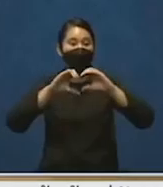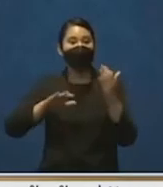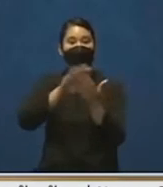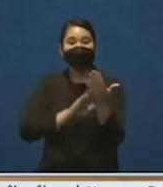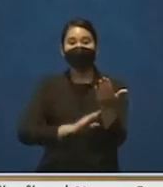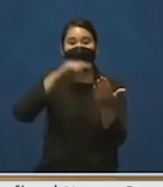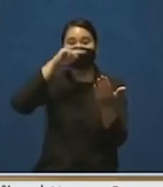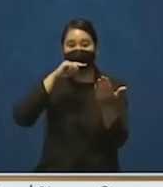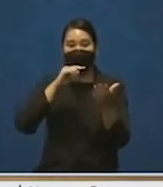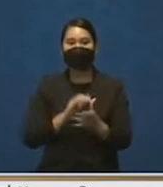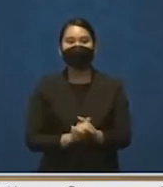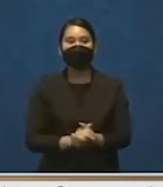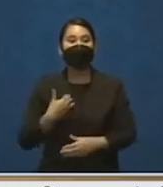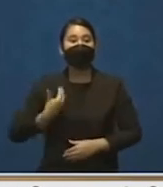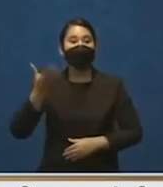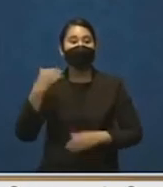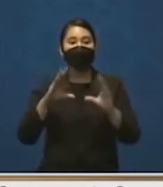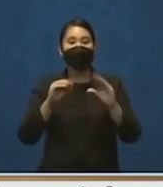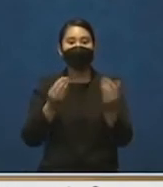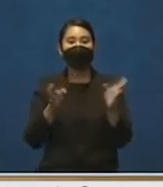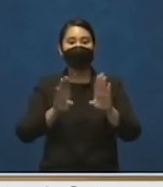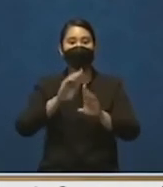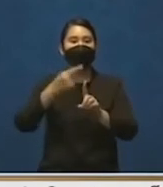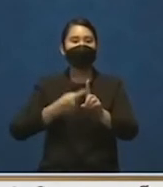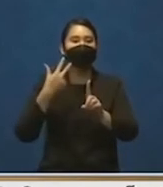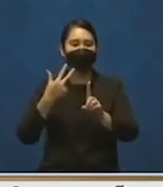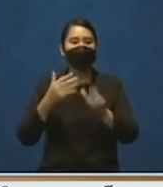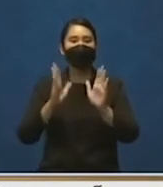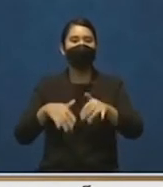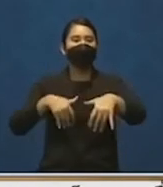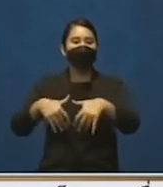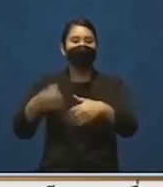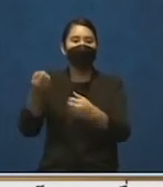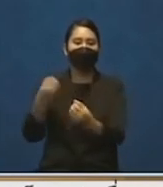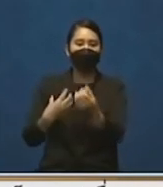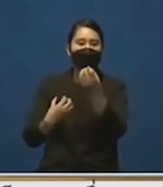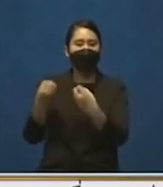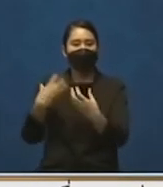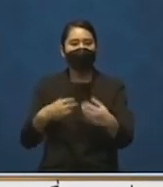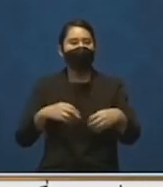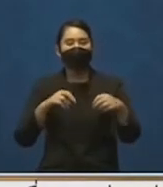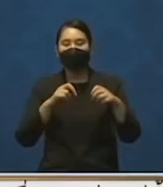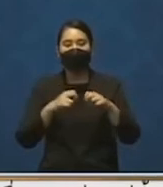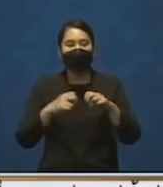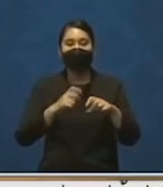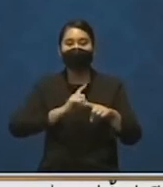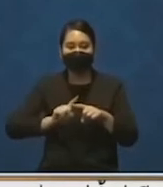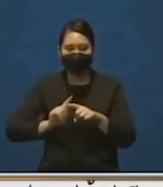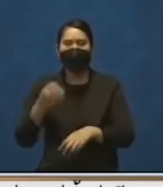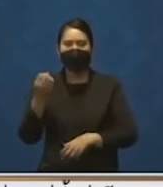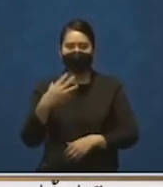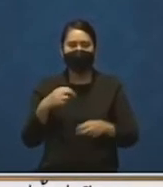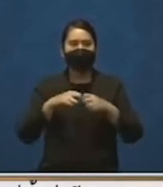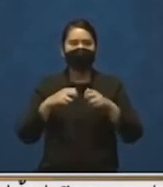ท่านประธานครับปิดสมัยประชุม3เดือนพี่น้องประชาชนมาปรึกษาร้องเรียนและก็ขอให้แก้ปัญหา